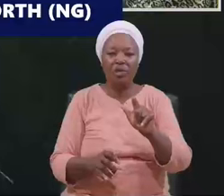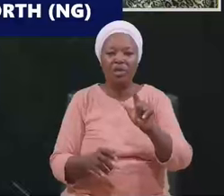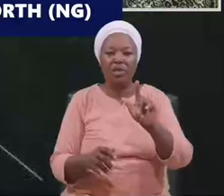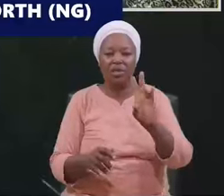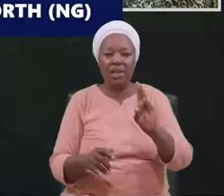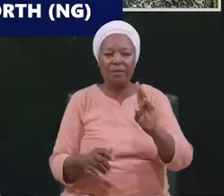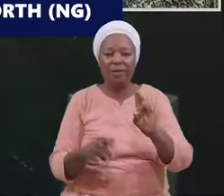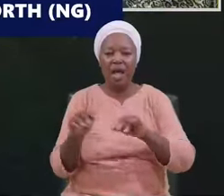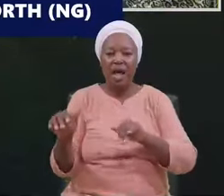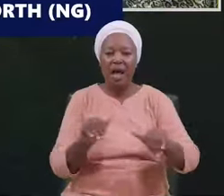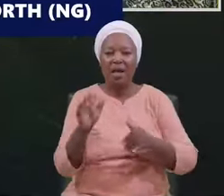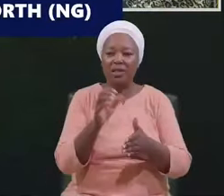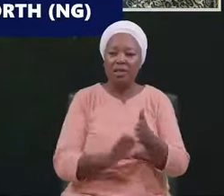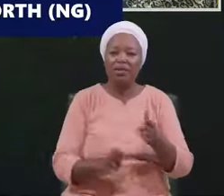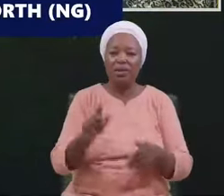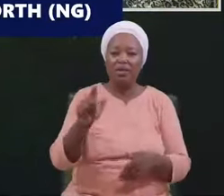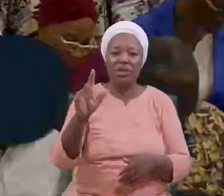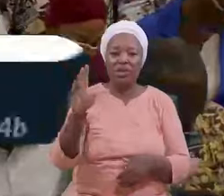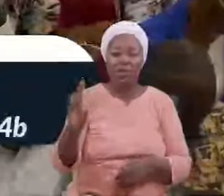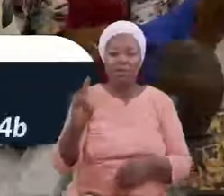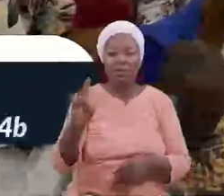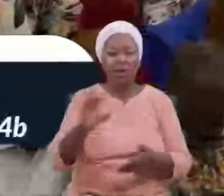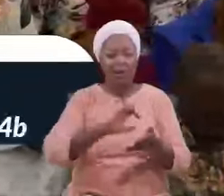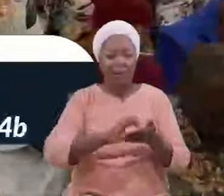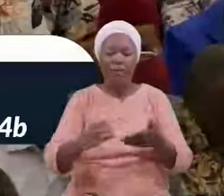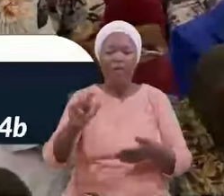Acte 27, verset 23.